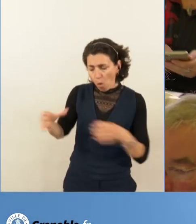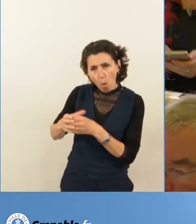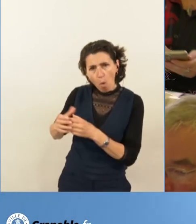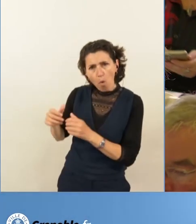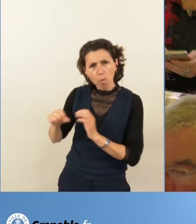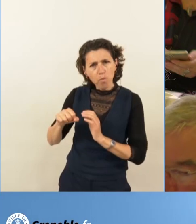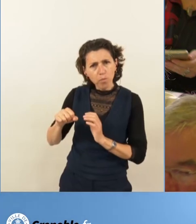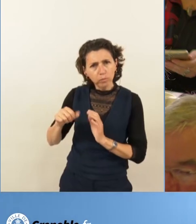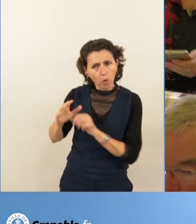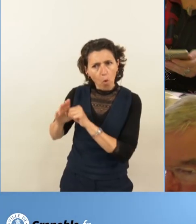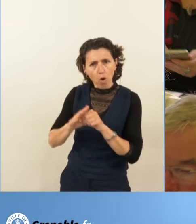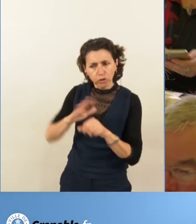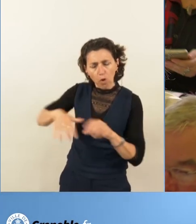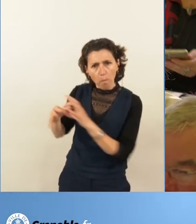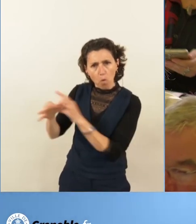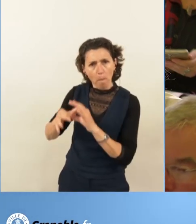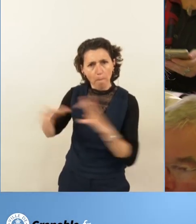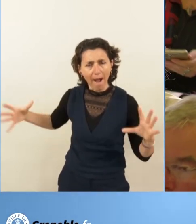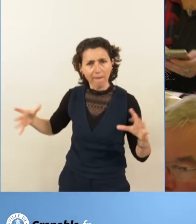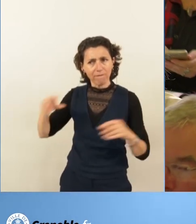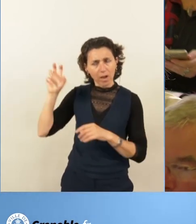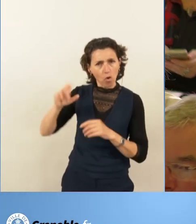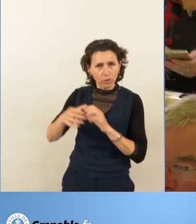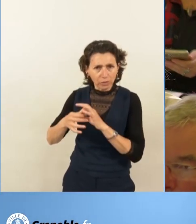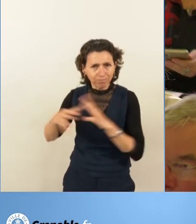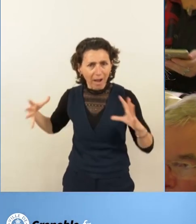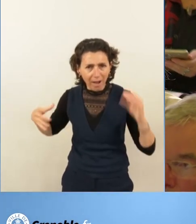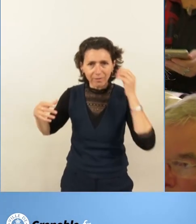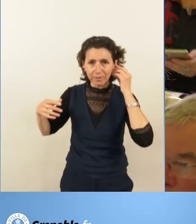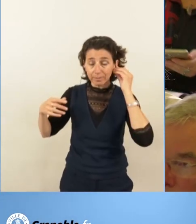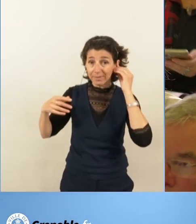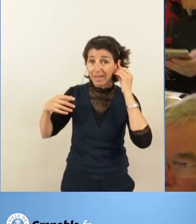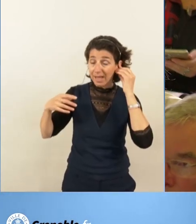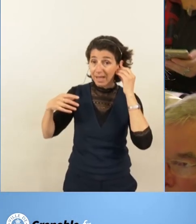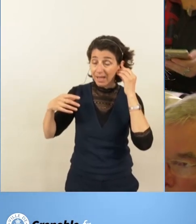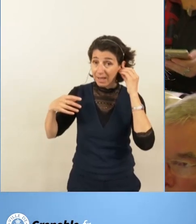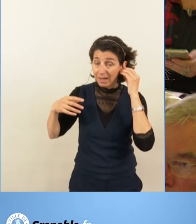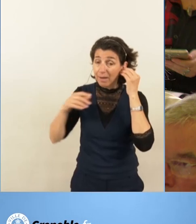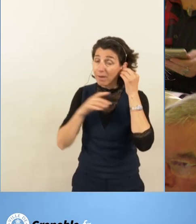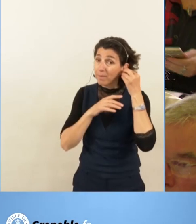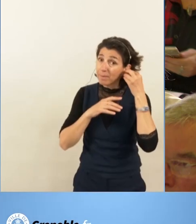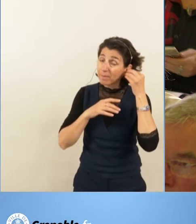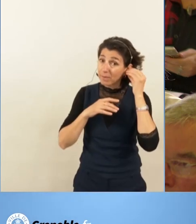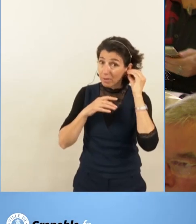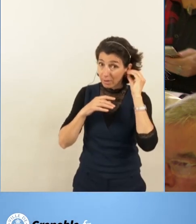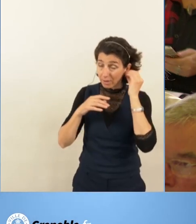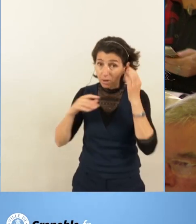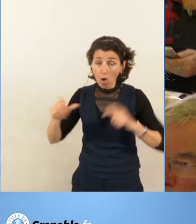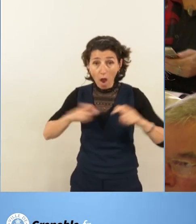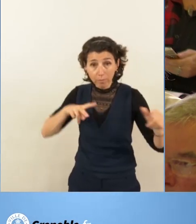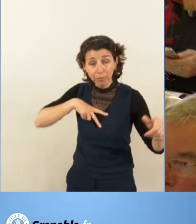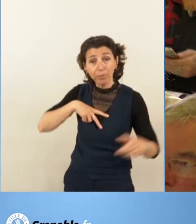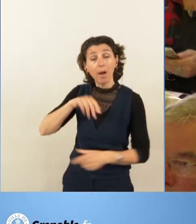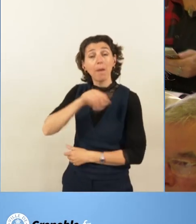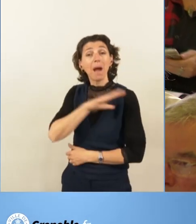pour avoir été cité dans un texte lu par ma collègue Laure Masson pour une simple prise de parole pour une simple